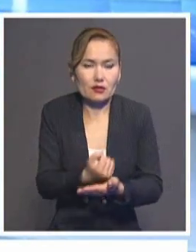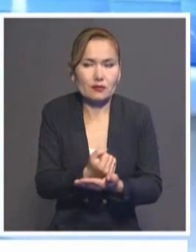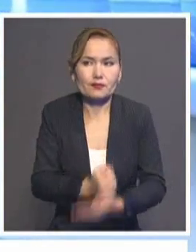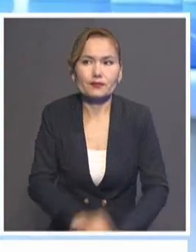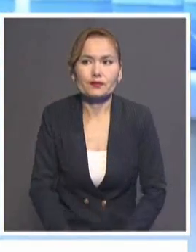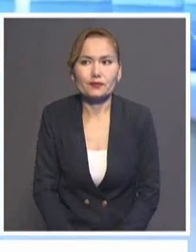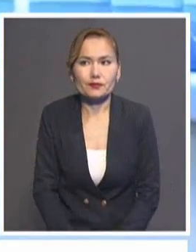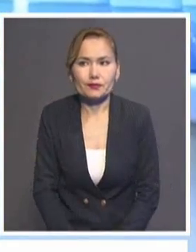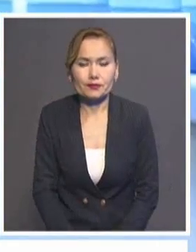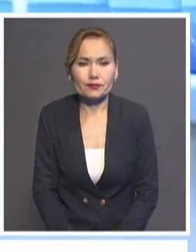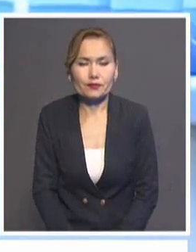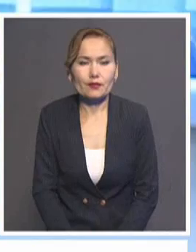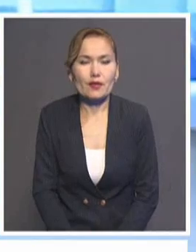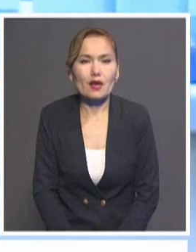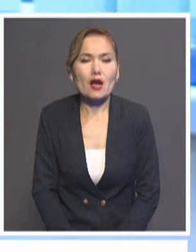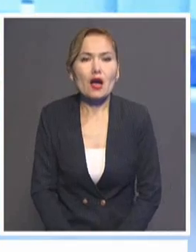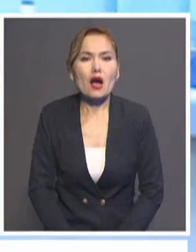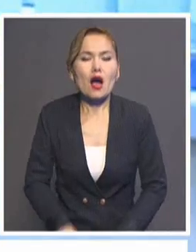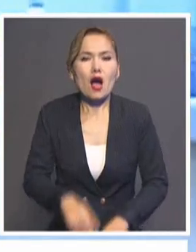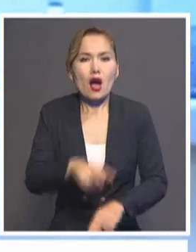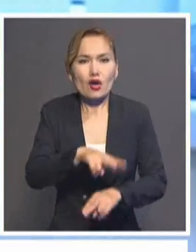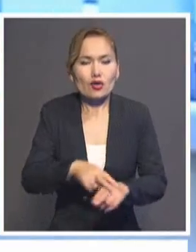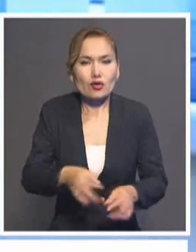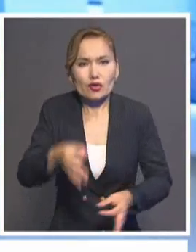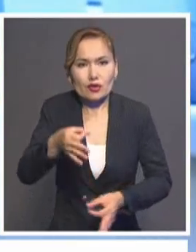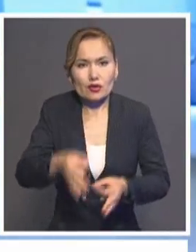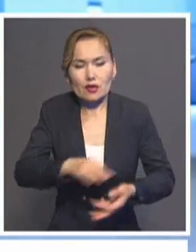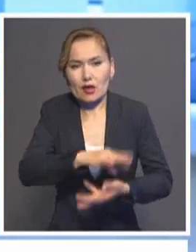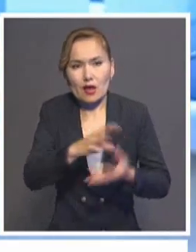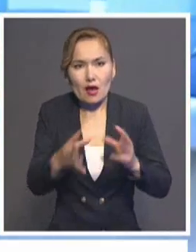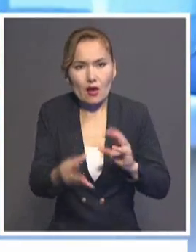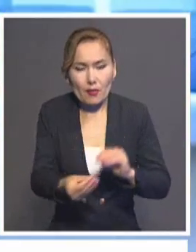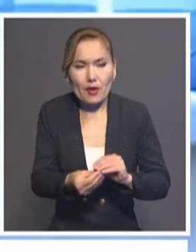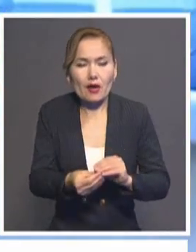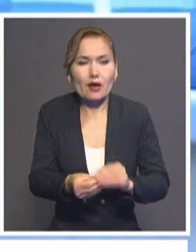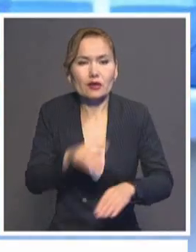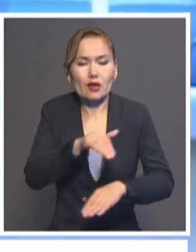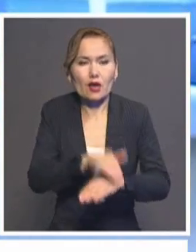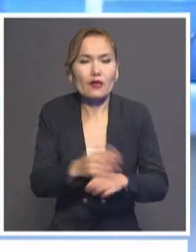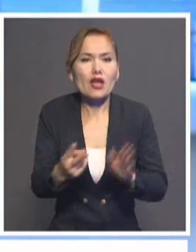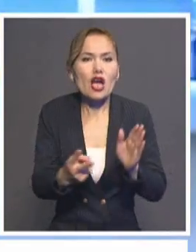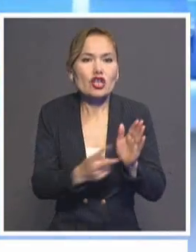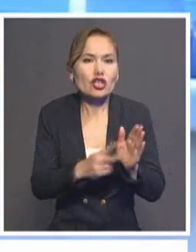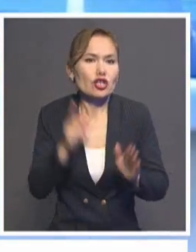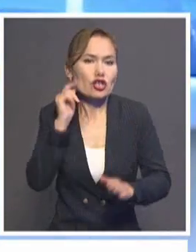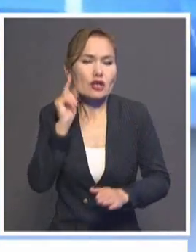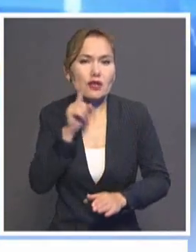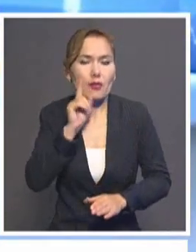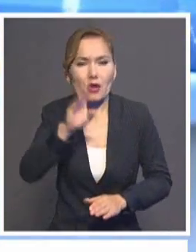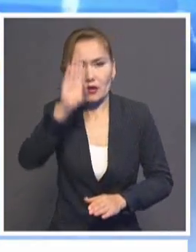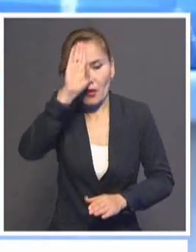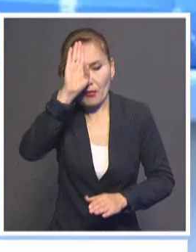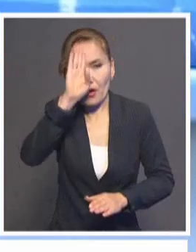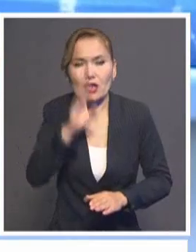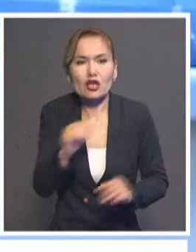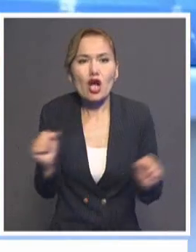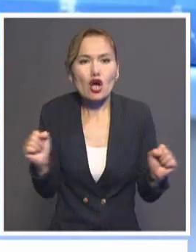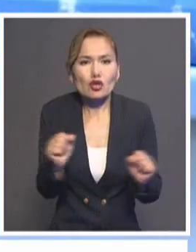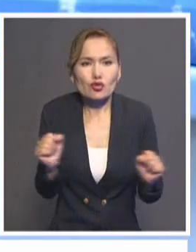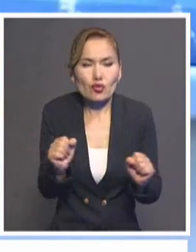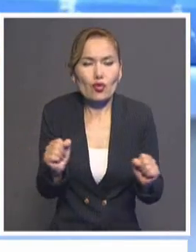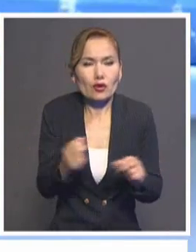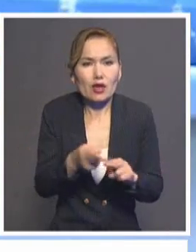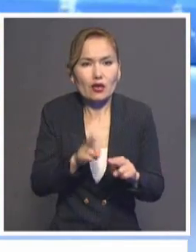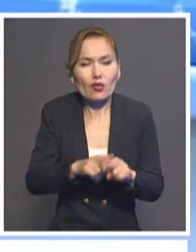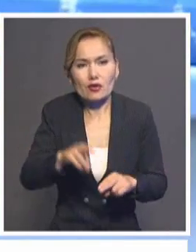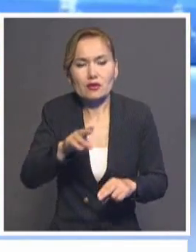Судебно-медицинской экспертизы. Сот-медициналық сараптаманың қорытындысымен 7 жасар бала суықтан қатты тоңып көз жұмған. Және ол сол іздеу